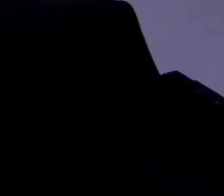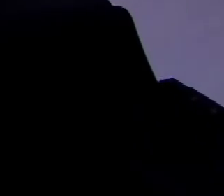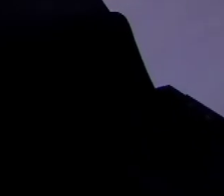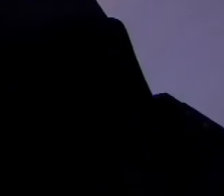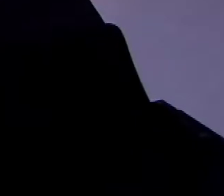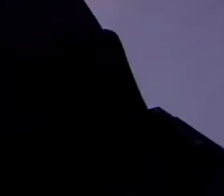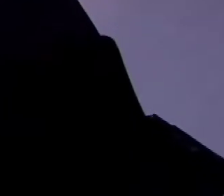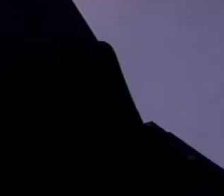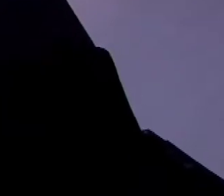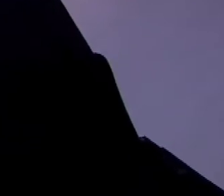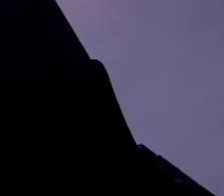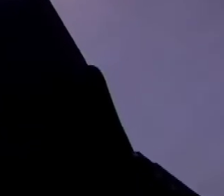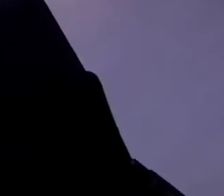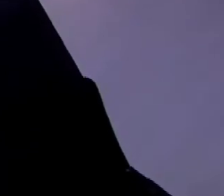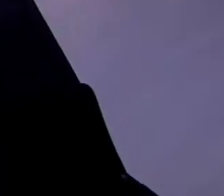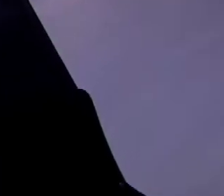وما